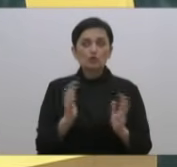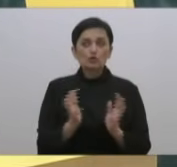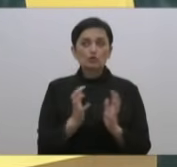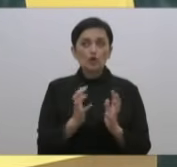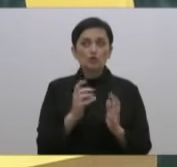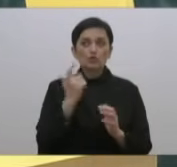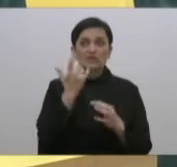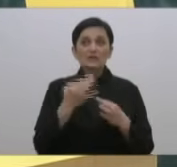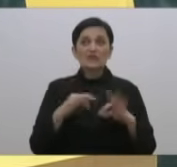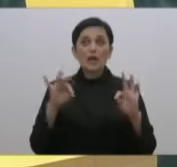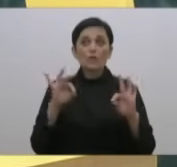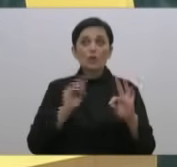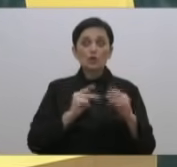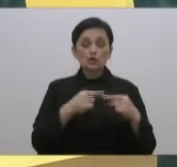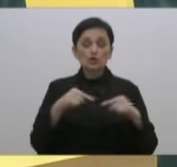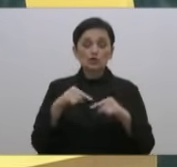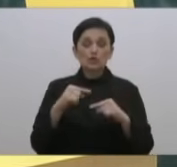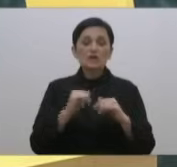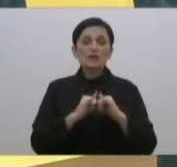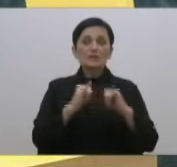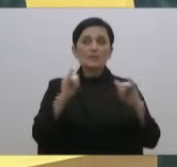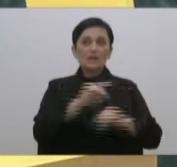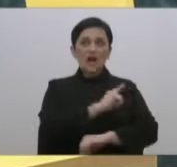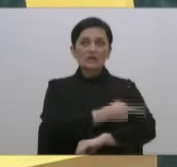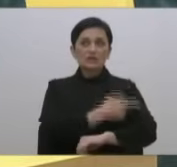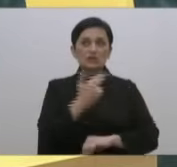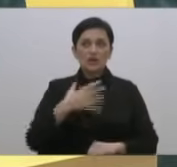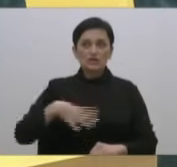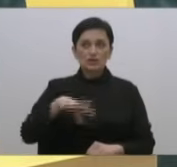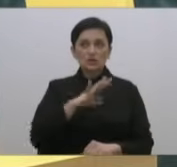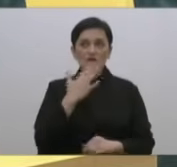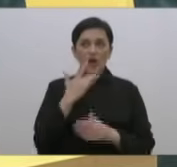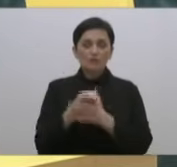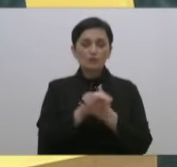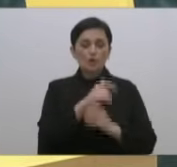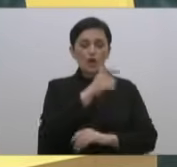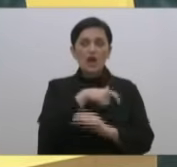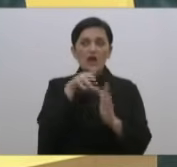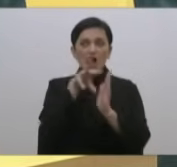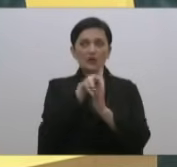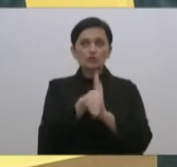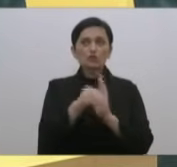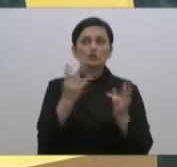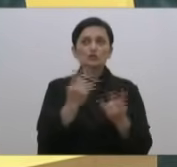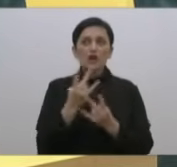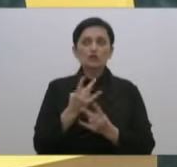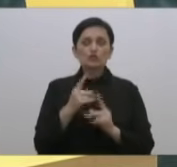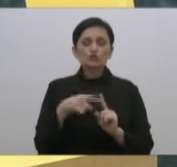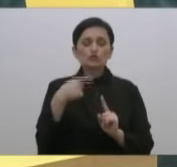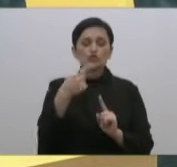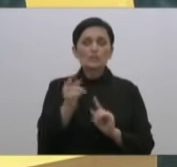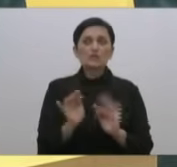შენარჩუნება, დემოკრატიული ინსტიტუტების კიდევ უფრო გაძლიერება და საქართველოს ევროკავშირში გაწევრებისთვის საჭირო